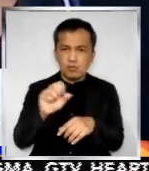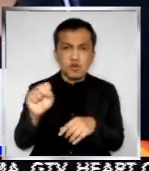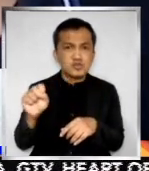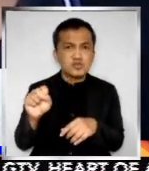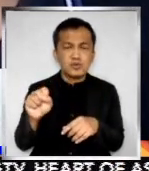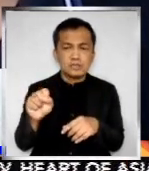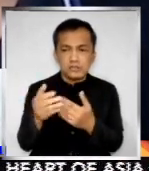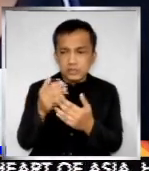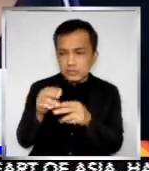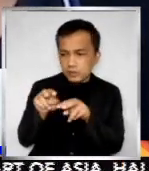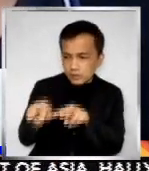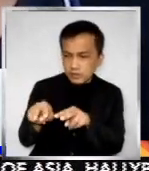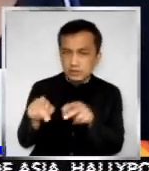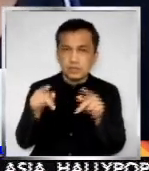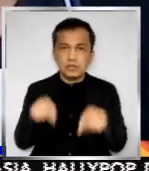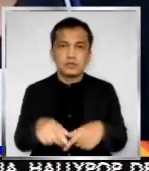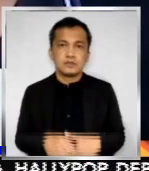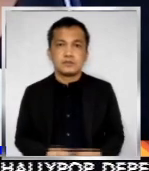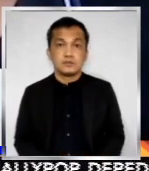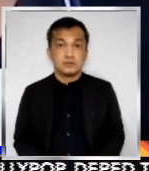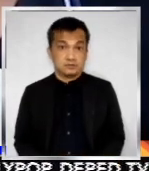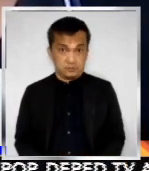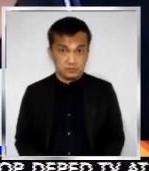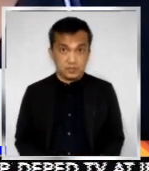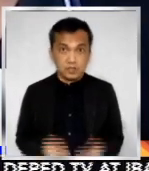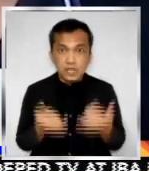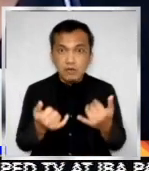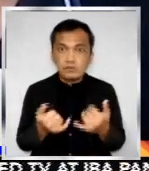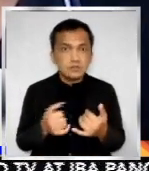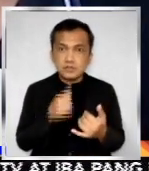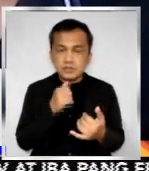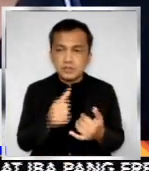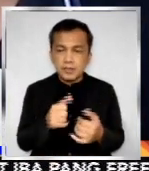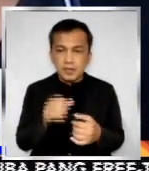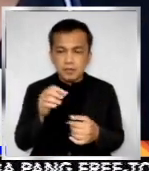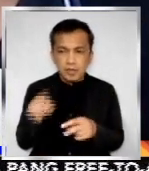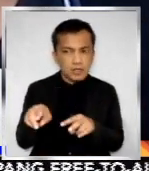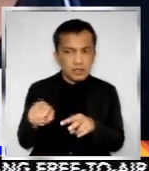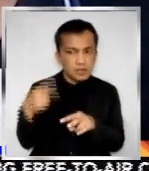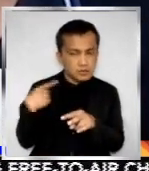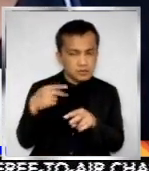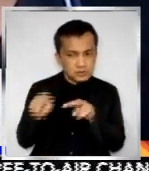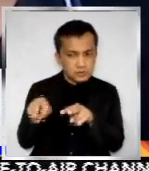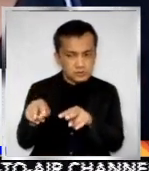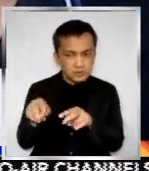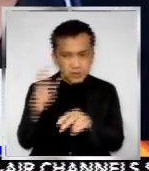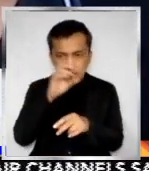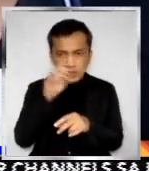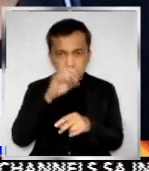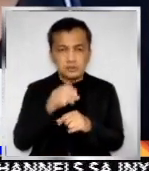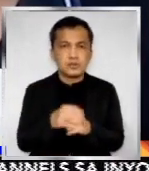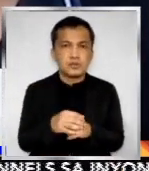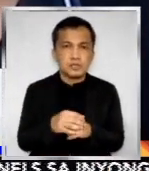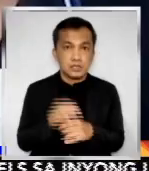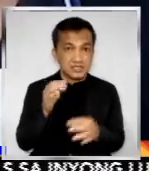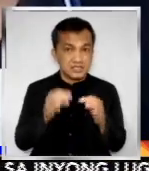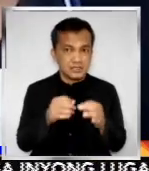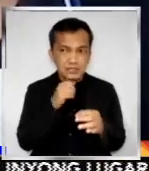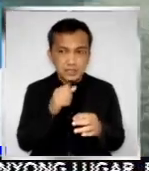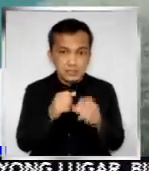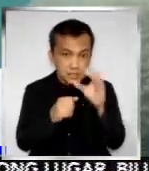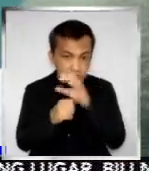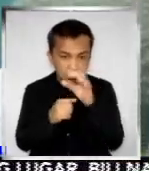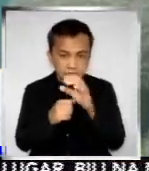tao. Ngayon hindi na. You really have to have an eye for it. You really have to look for it. If you're not looking for it, you'll miss